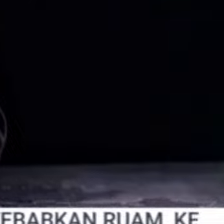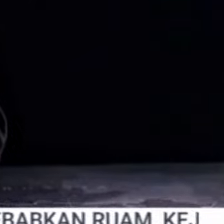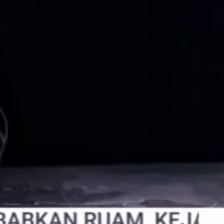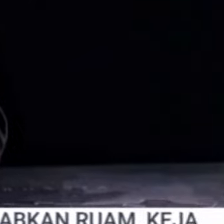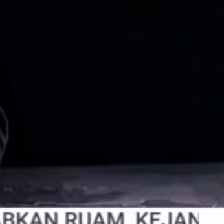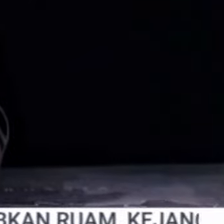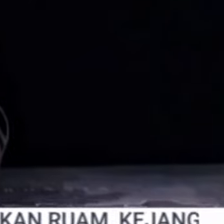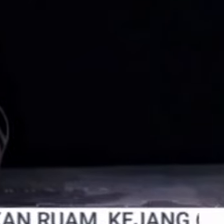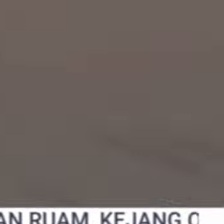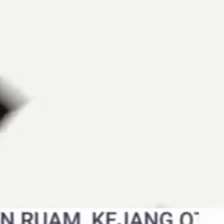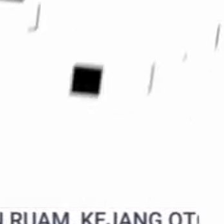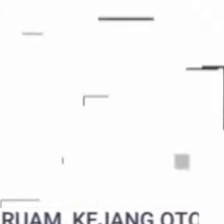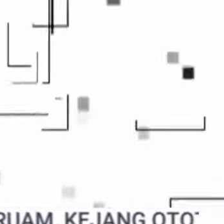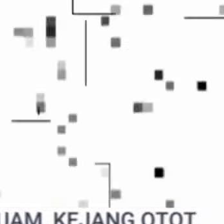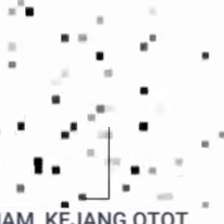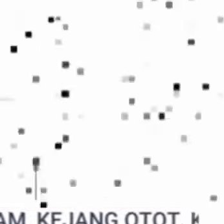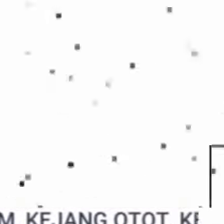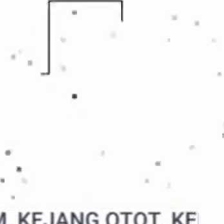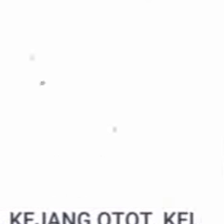jangan kongsi